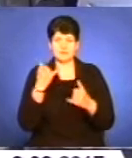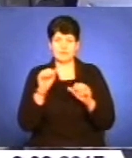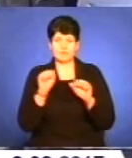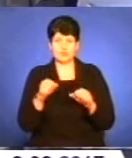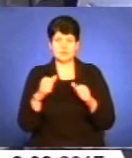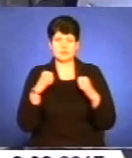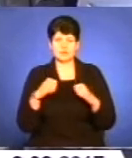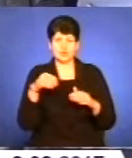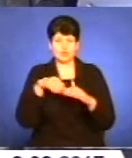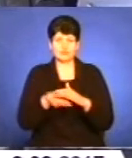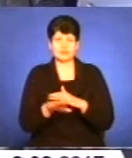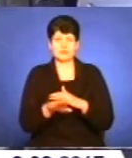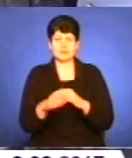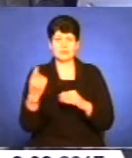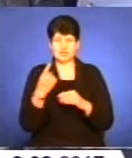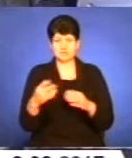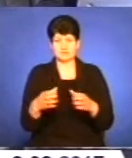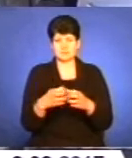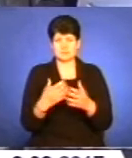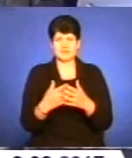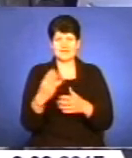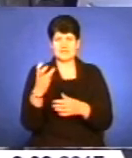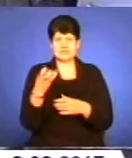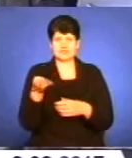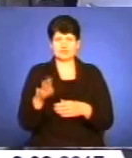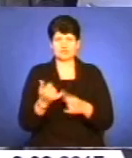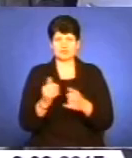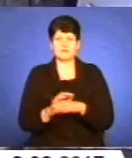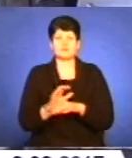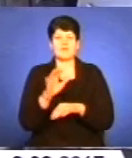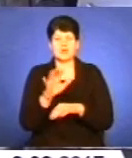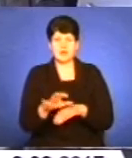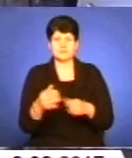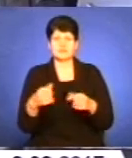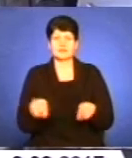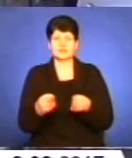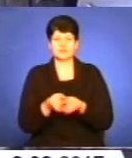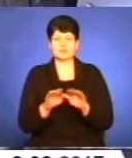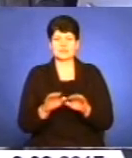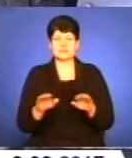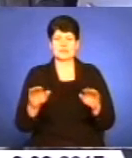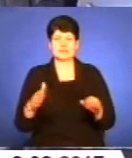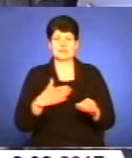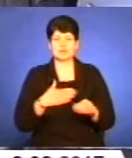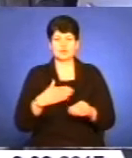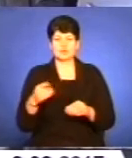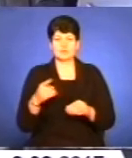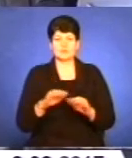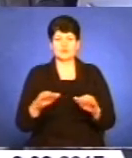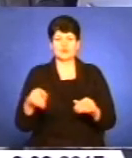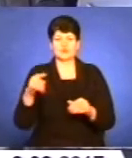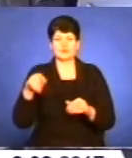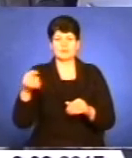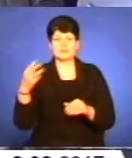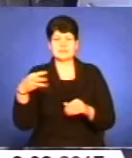взувати взуття, йде. Перша партія, десь порядка 300 устілок, сьогодні відправляємо. То ж саме дітки нашого Тернополя, садочку номер